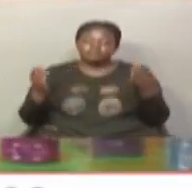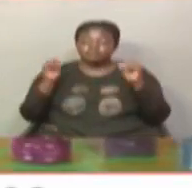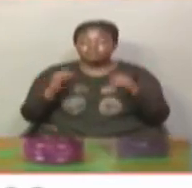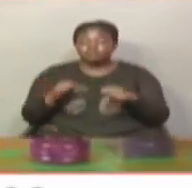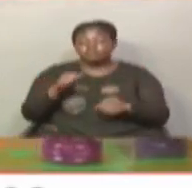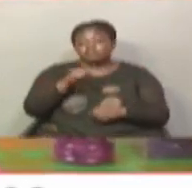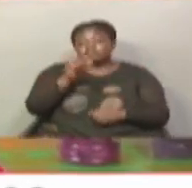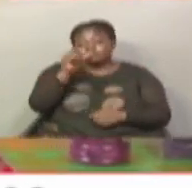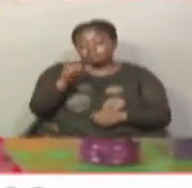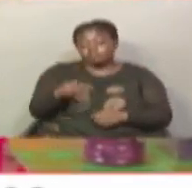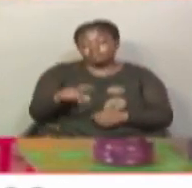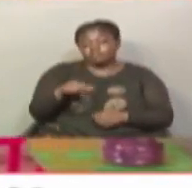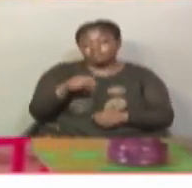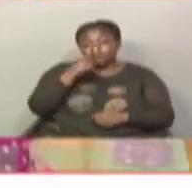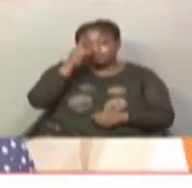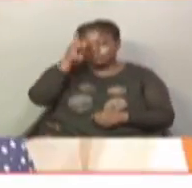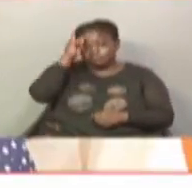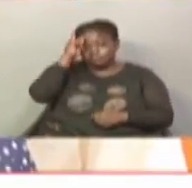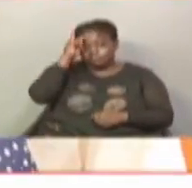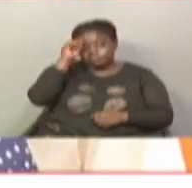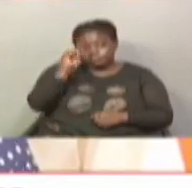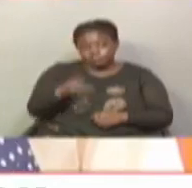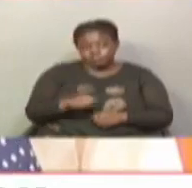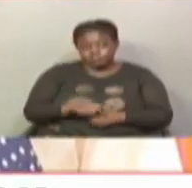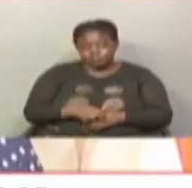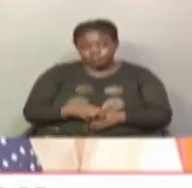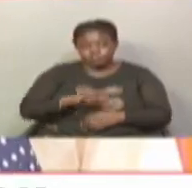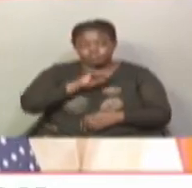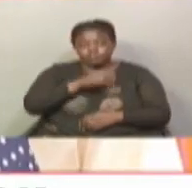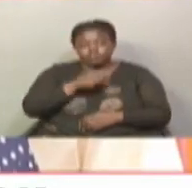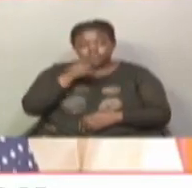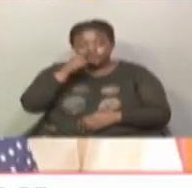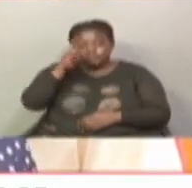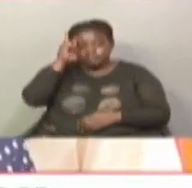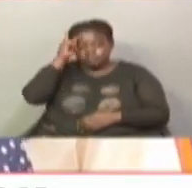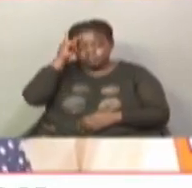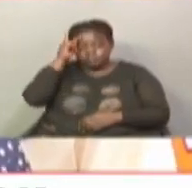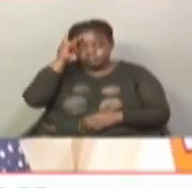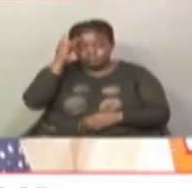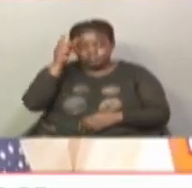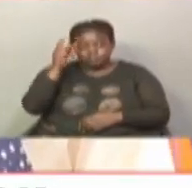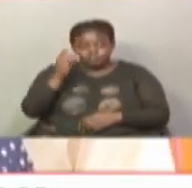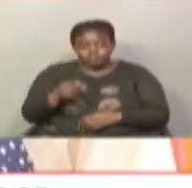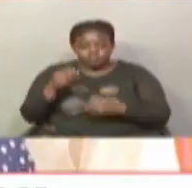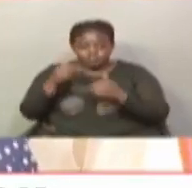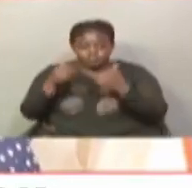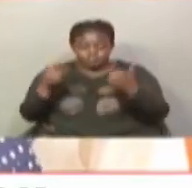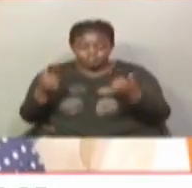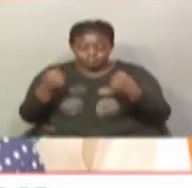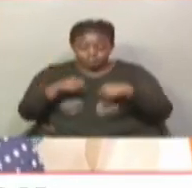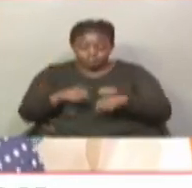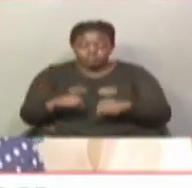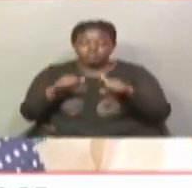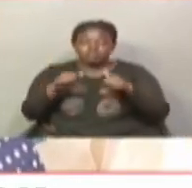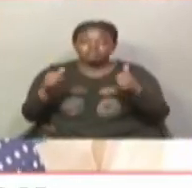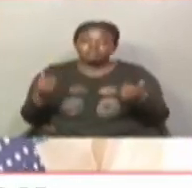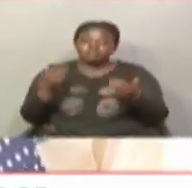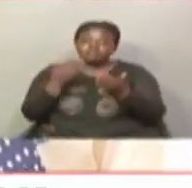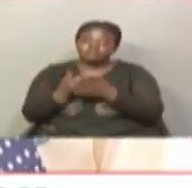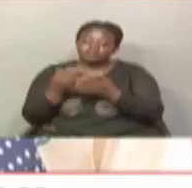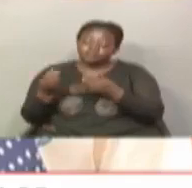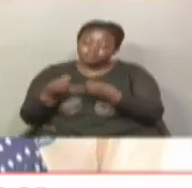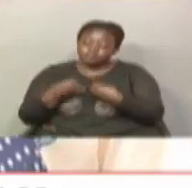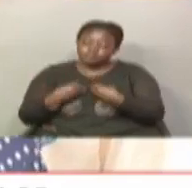muzadde abisobola Abazadde baffe bannange balaffe basomye bulungi era tubasaba